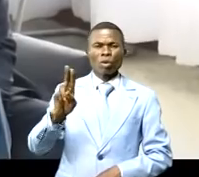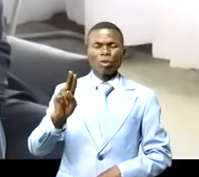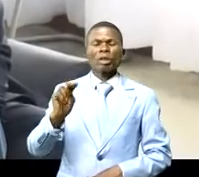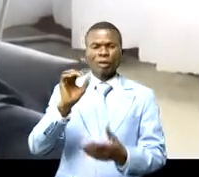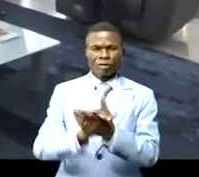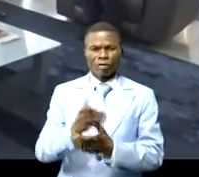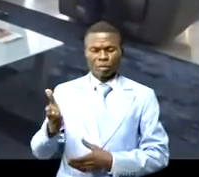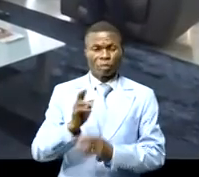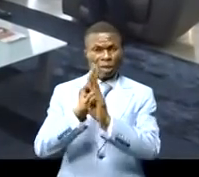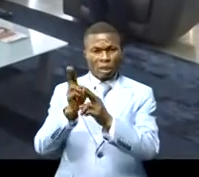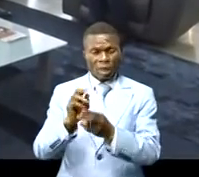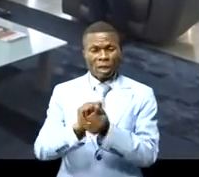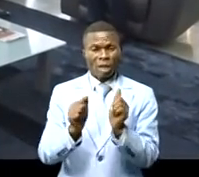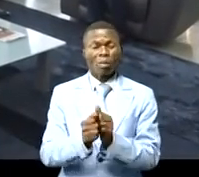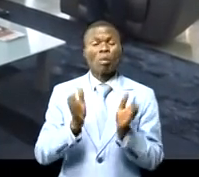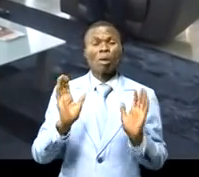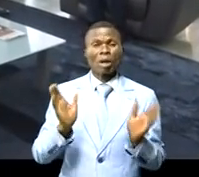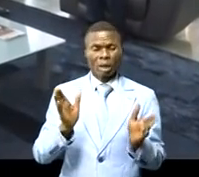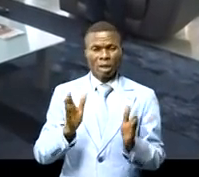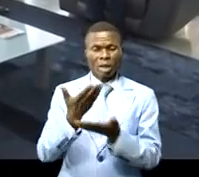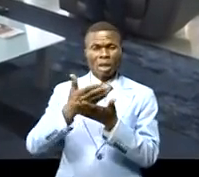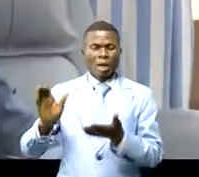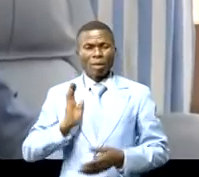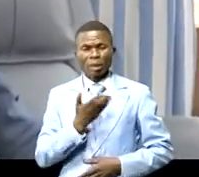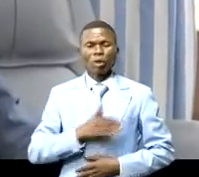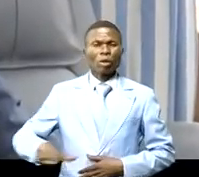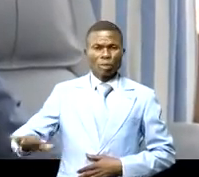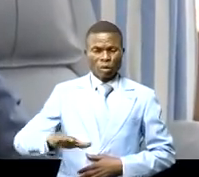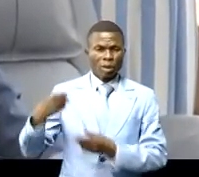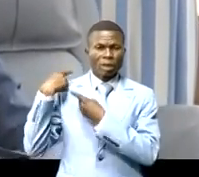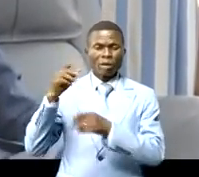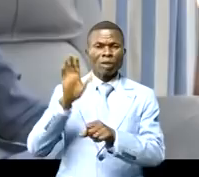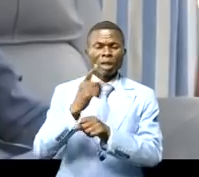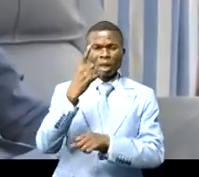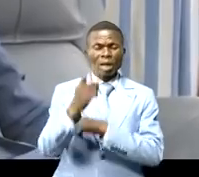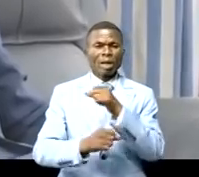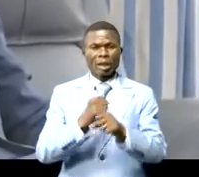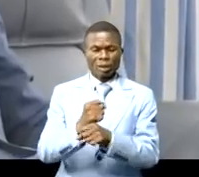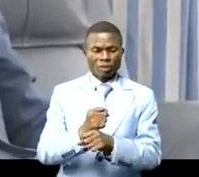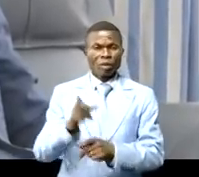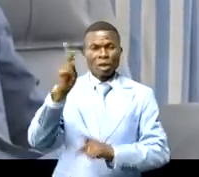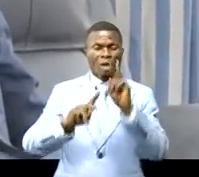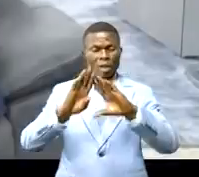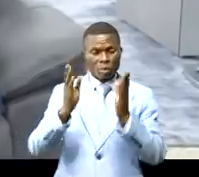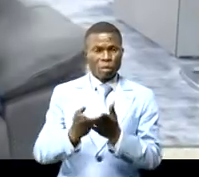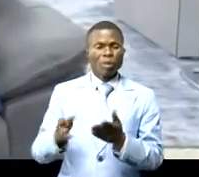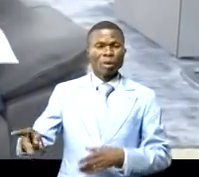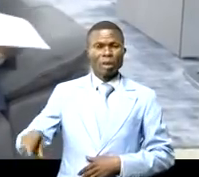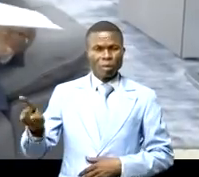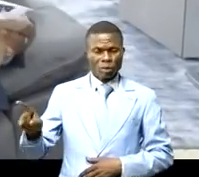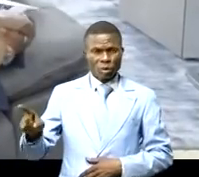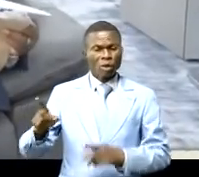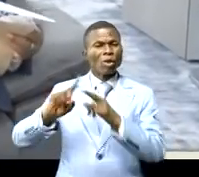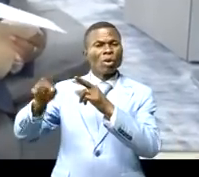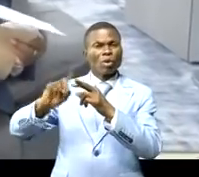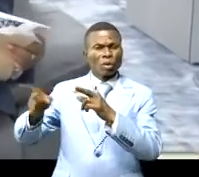rapport, la situation reste fragile dans cette partie de la République depuis plus d'un an. Les populations de cette contrée se sentent